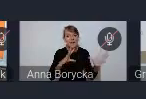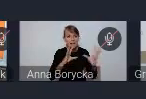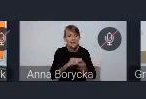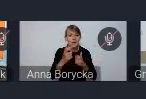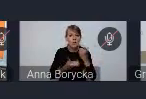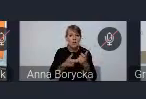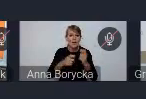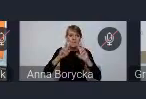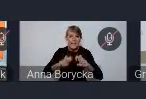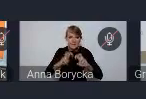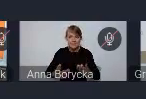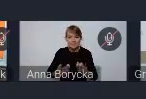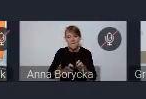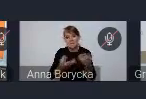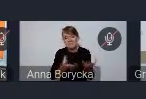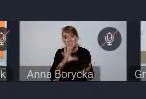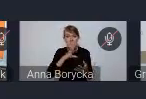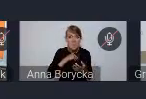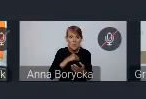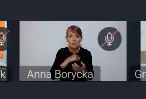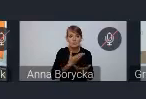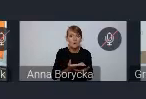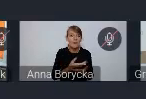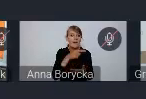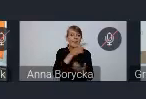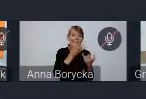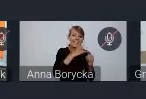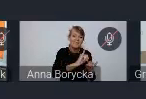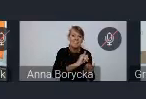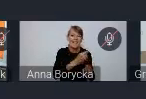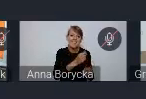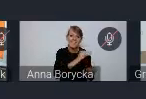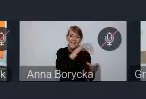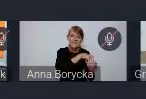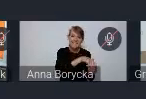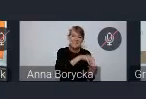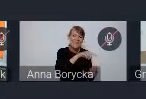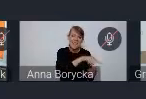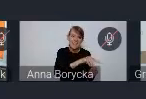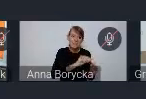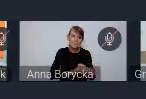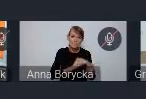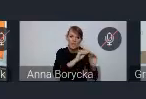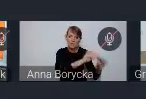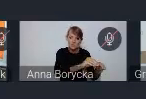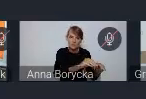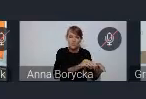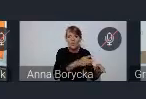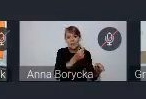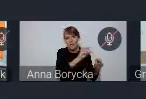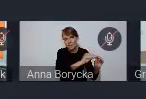analizujemy możliwość ewentualnie przesunięcia pewnych realizacji innych inwestycji i możliwe